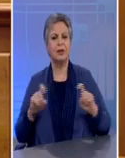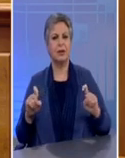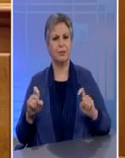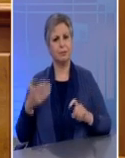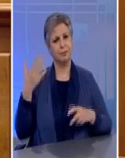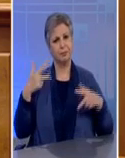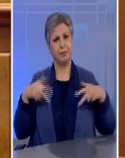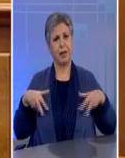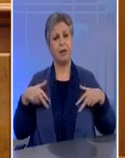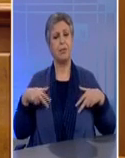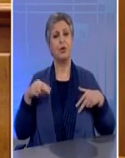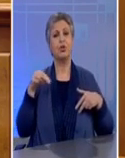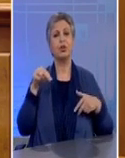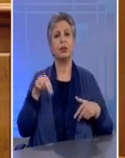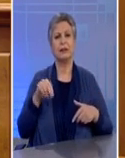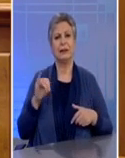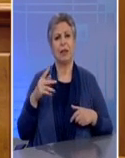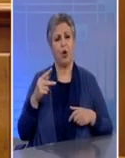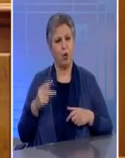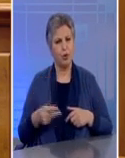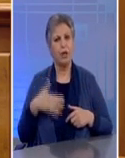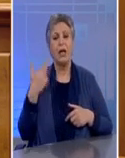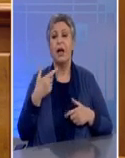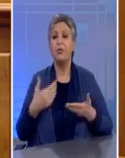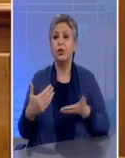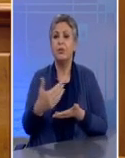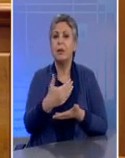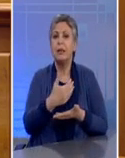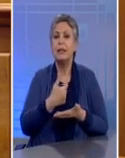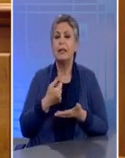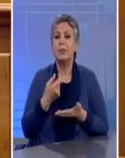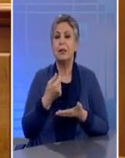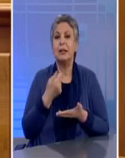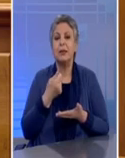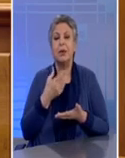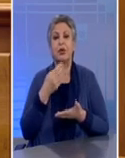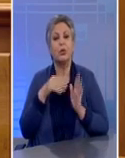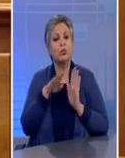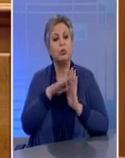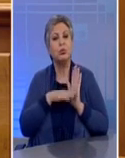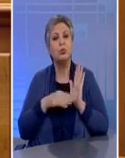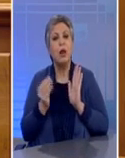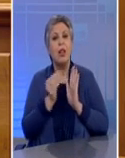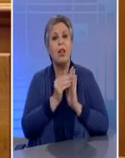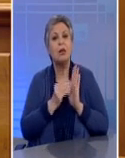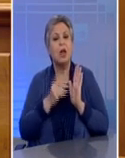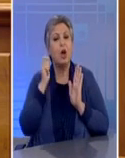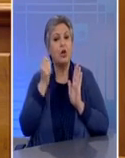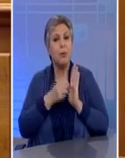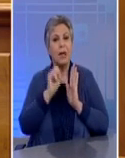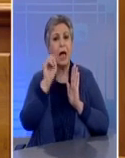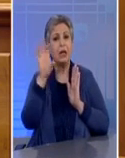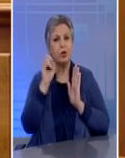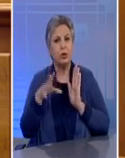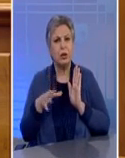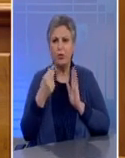ο οποίος είπε ότι υπάρχουν δυσκολίες με την ίσφραξη χρημάτων αυτών που έβγαλαν από το εξωτερικό, είναι δικό σας. Δεν τον εφέραμε